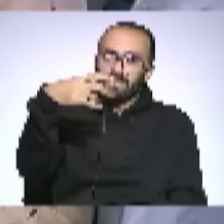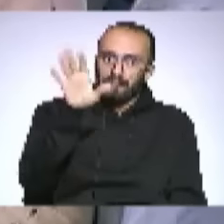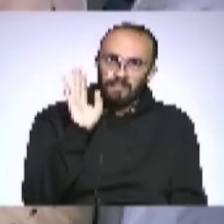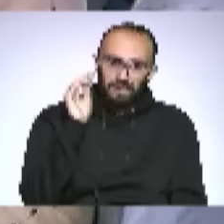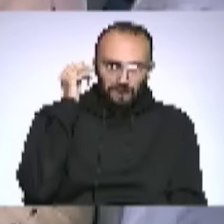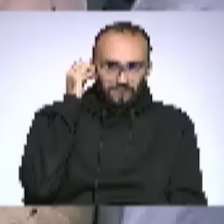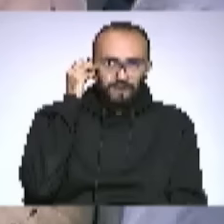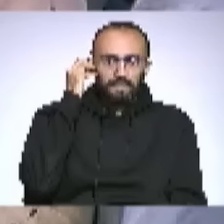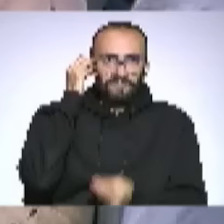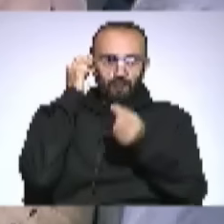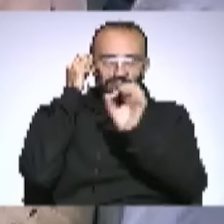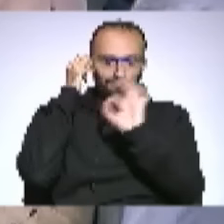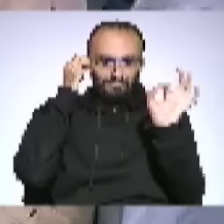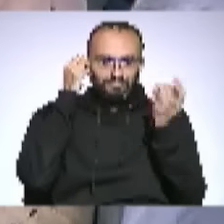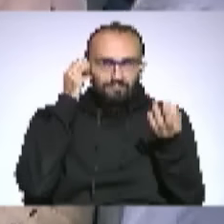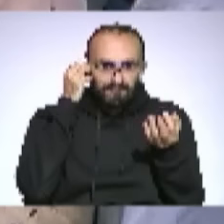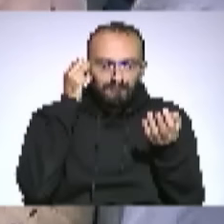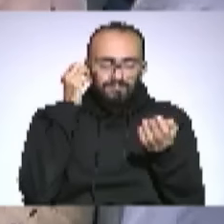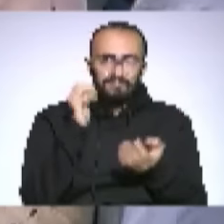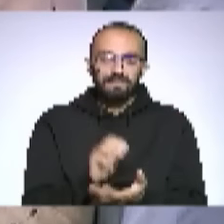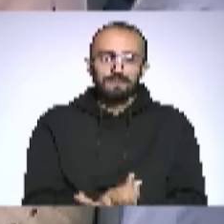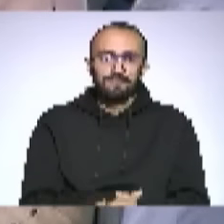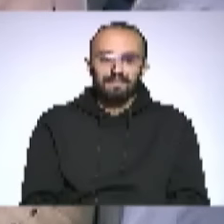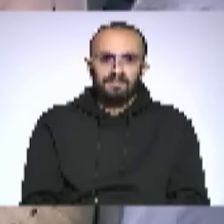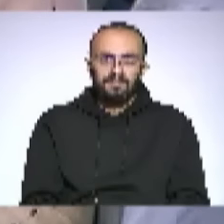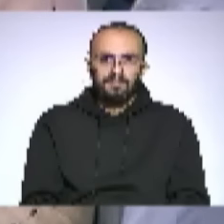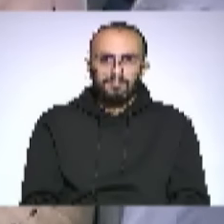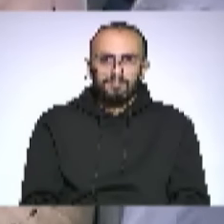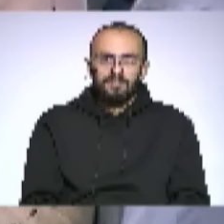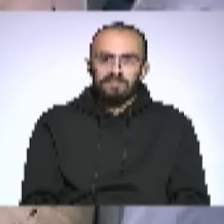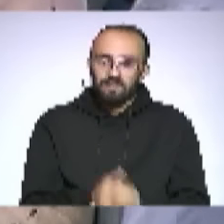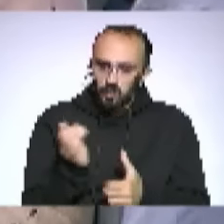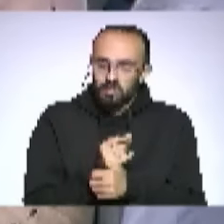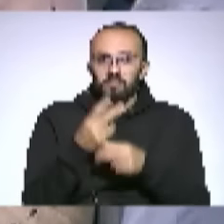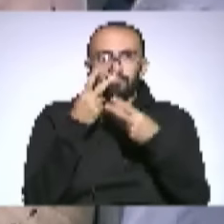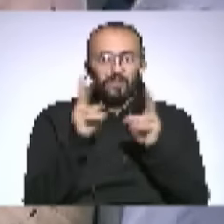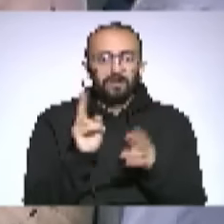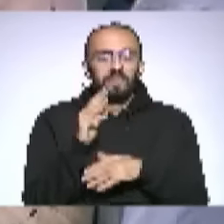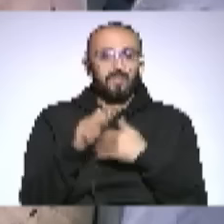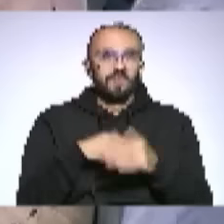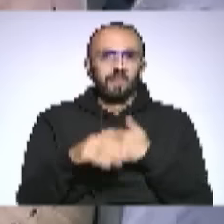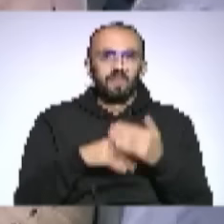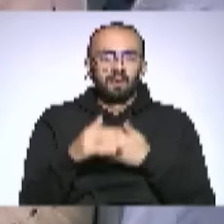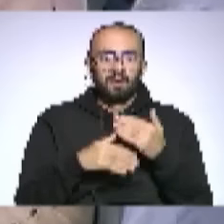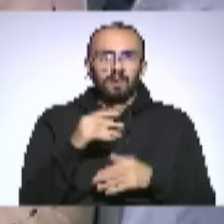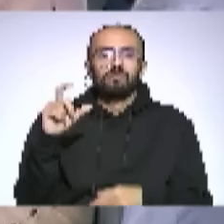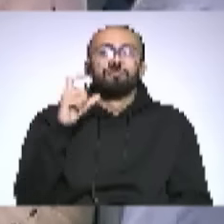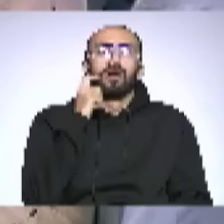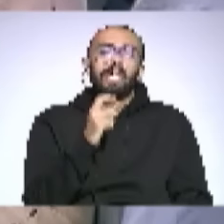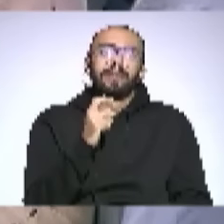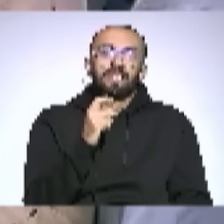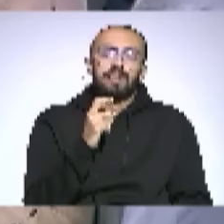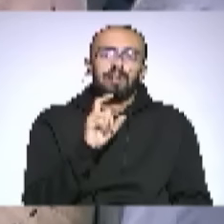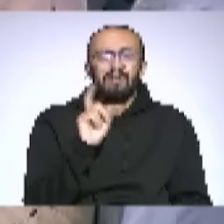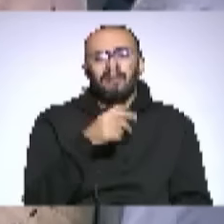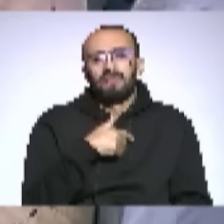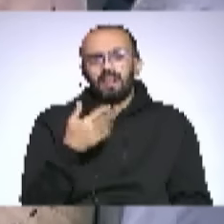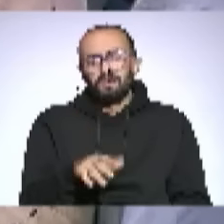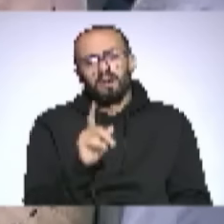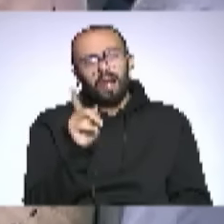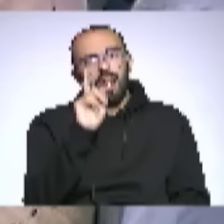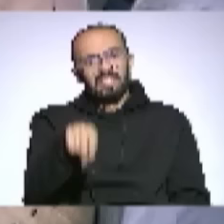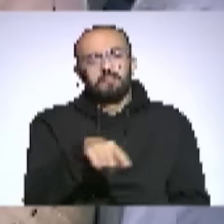وميزانيته كويسه جدا ام وقبلت كده وجوزي قال لي ماشي جه هو بقى ايه يعوز كوبايه شاي لا مثلا انا تعبانه لا انت